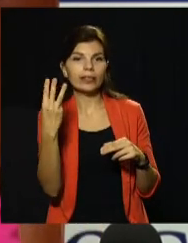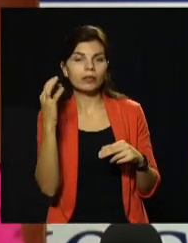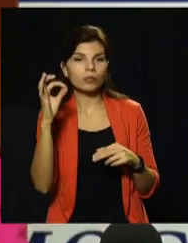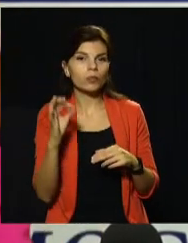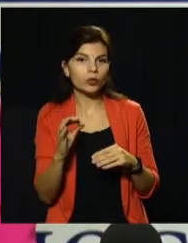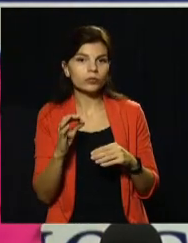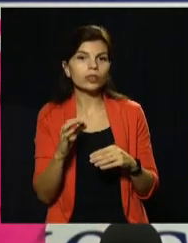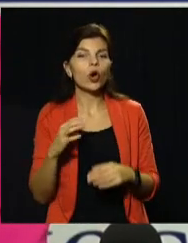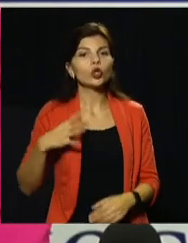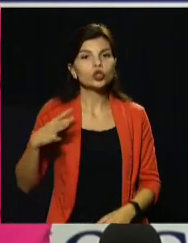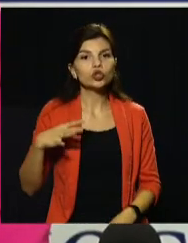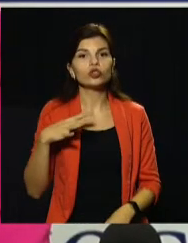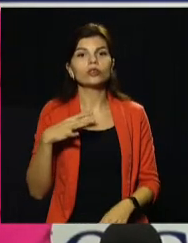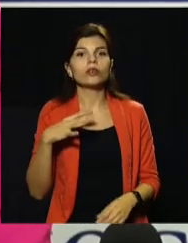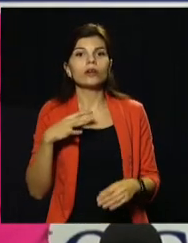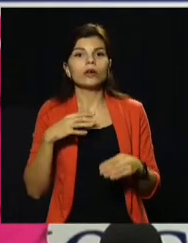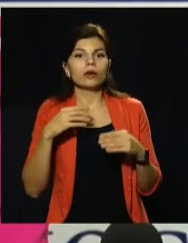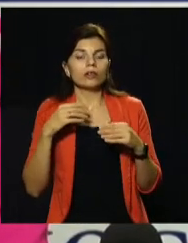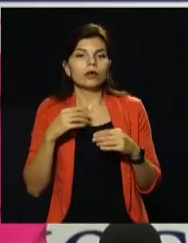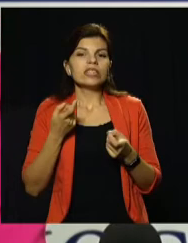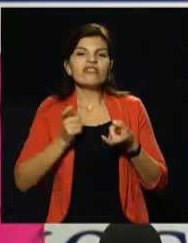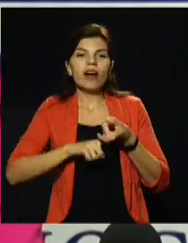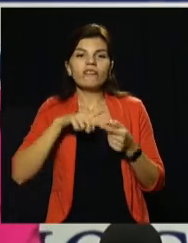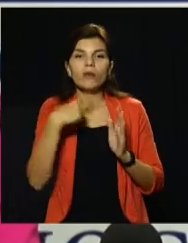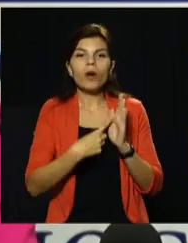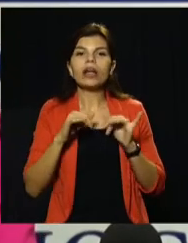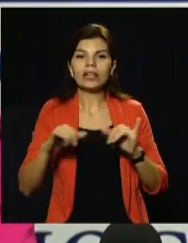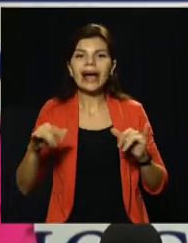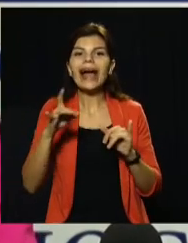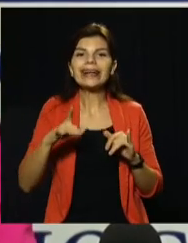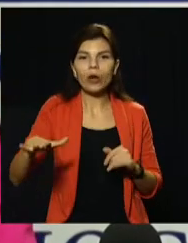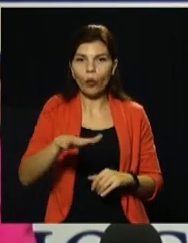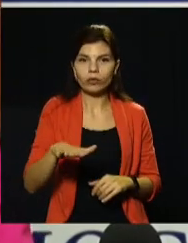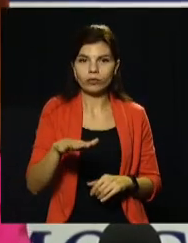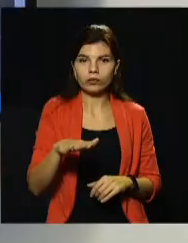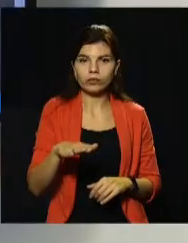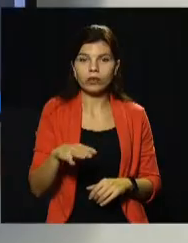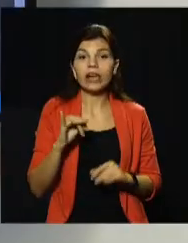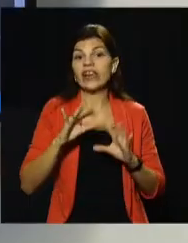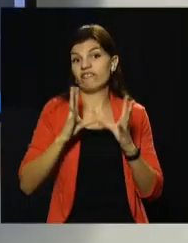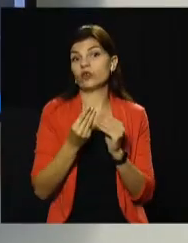25,3% ожидают решения вопросов, связанных с развитием региона. И всего